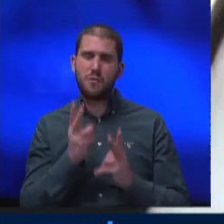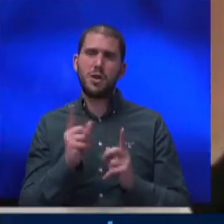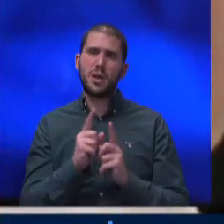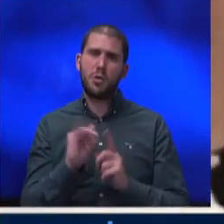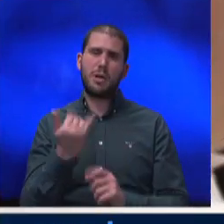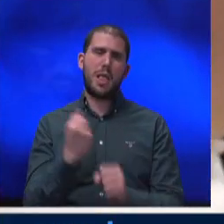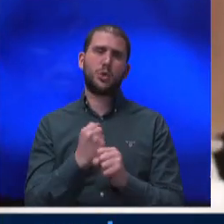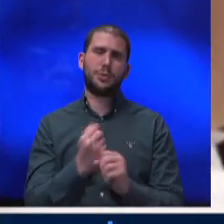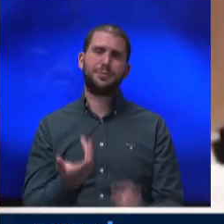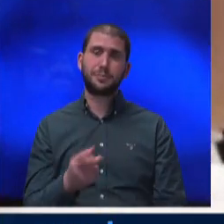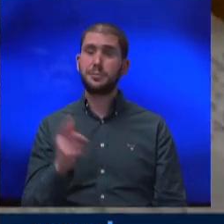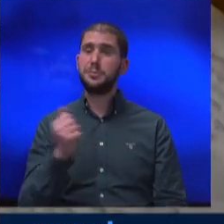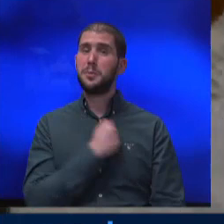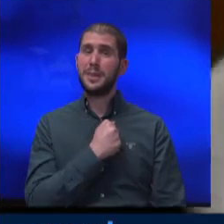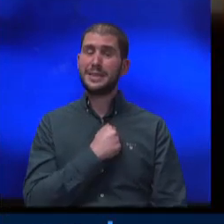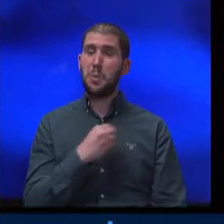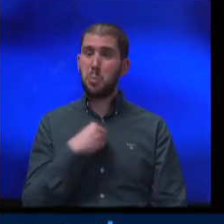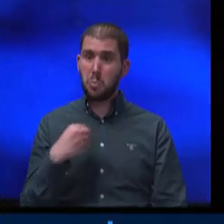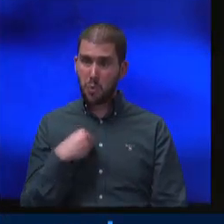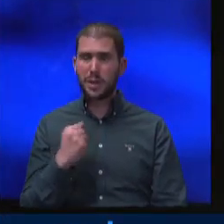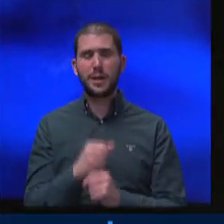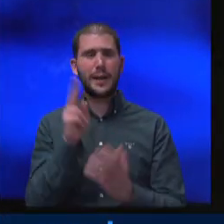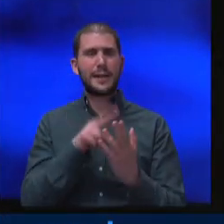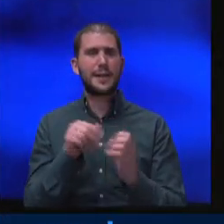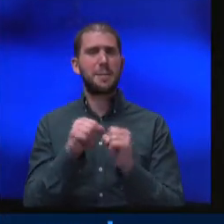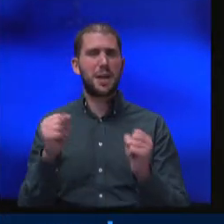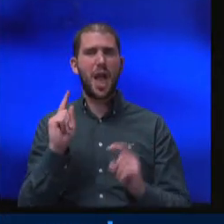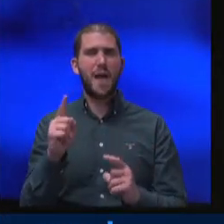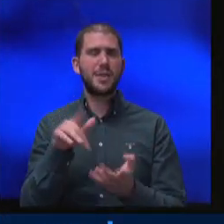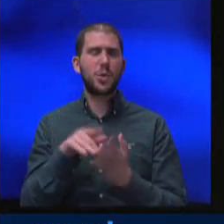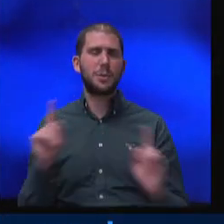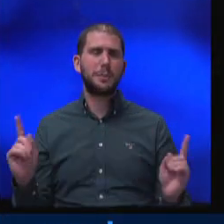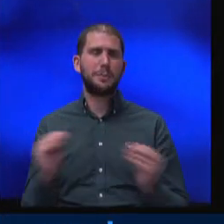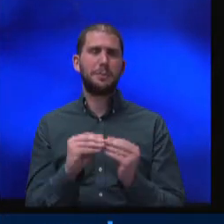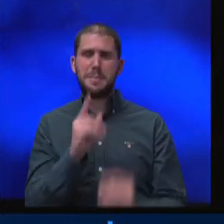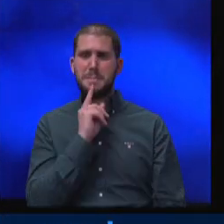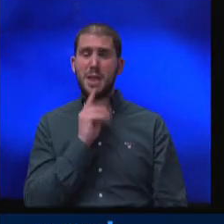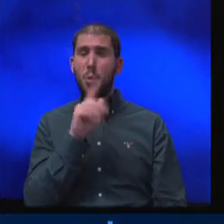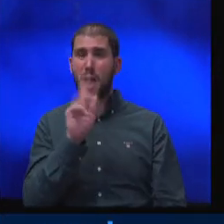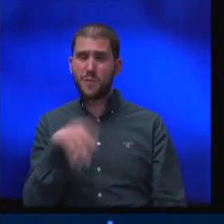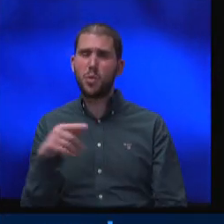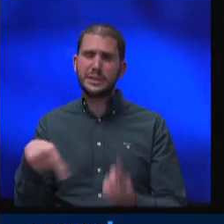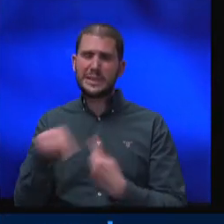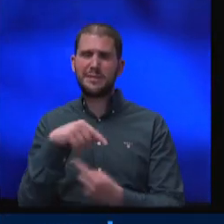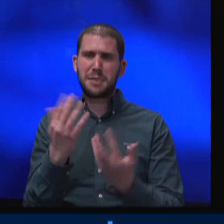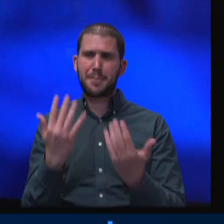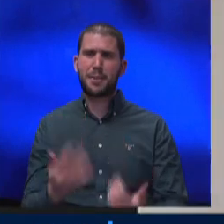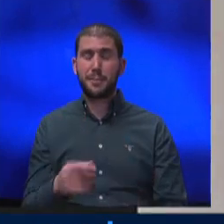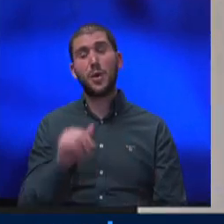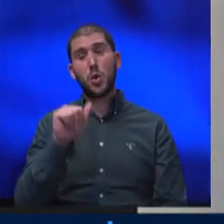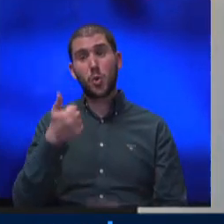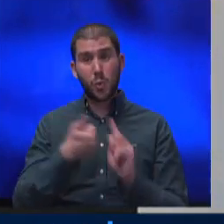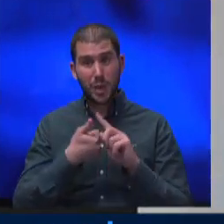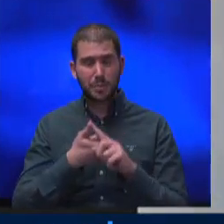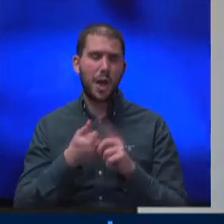חובה. בבתי הכנסת בפולין יקיימו קריאות מגילה, אבל בנוכחות מצומצמת ואולי אפילו בכמה סבבים. זה,